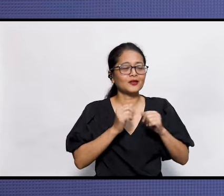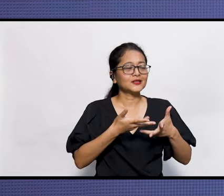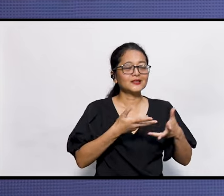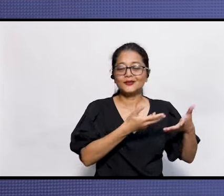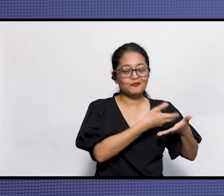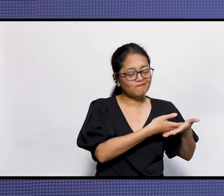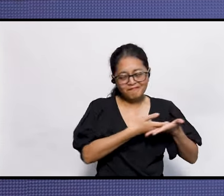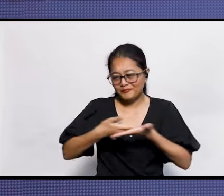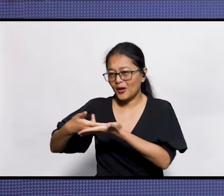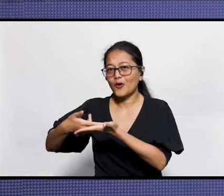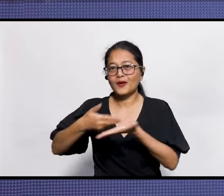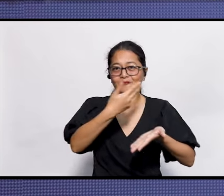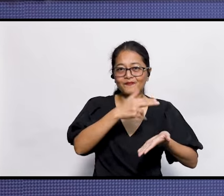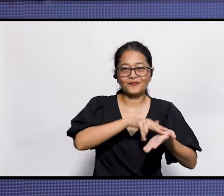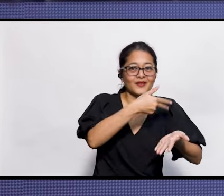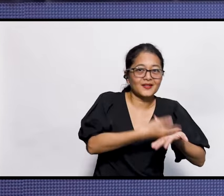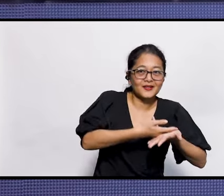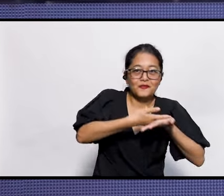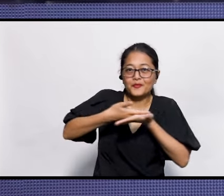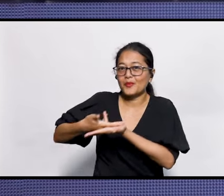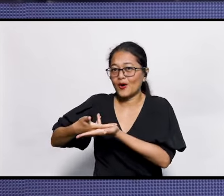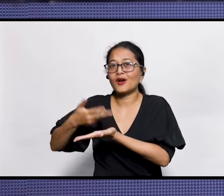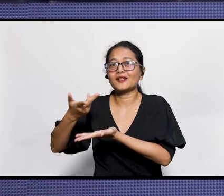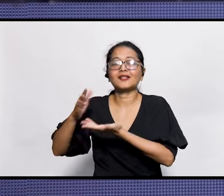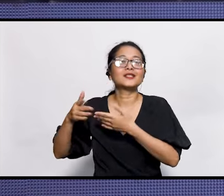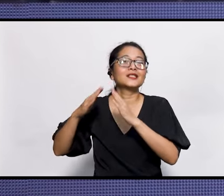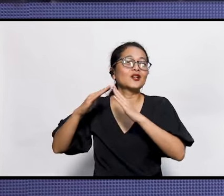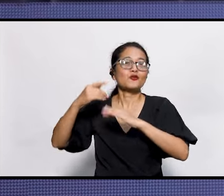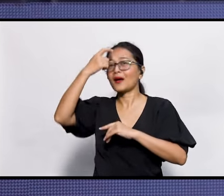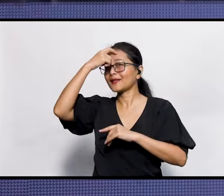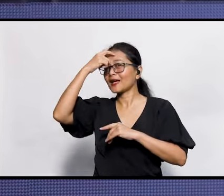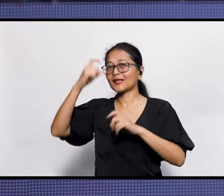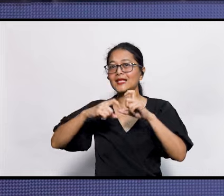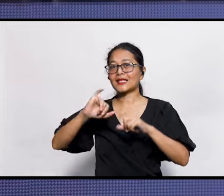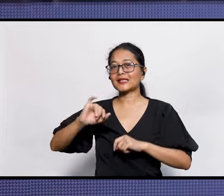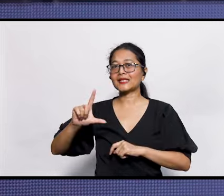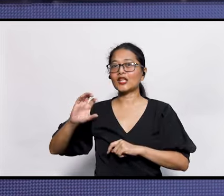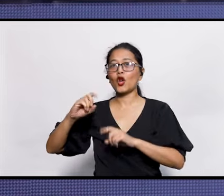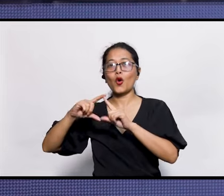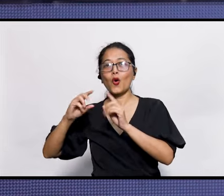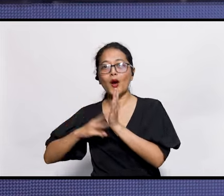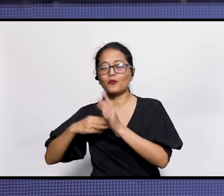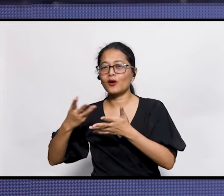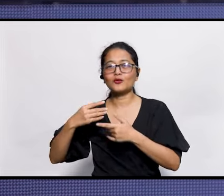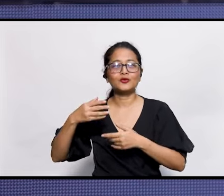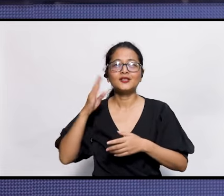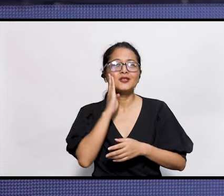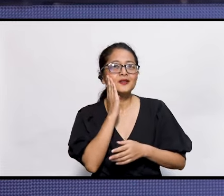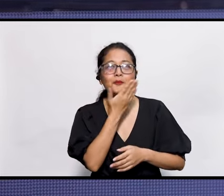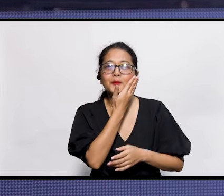enggak panik sekali itu ya e udah saya e Enggak cuma ini saya sudah pukul saya jambak G ya